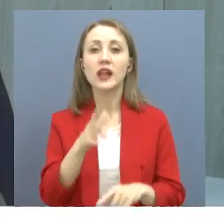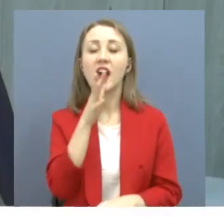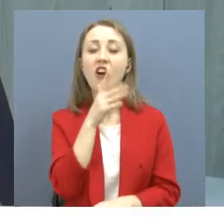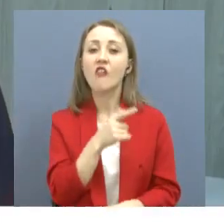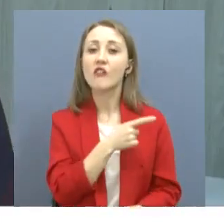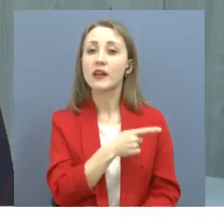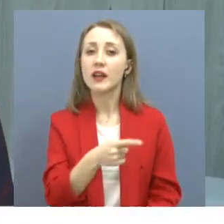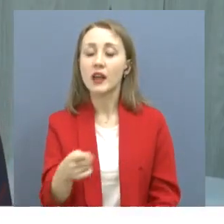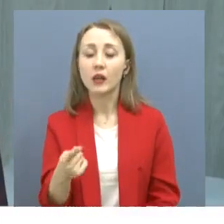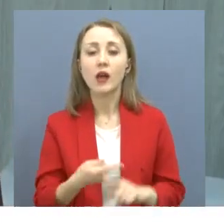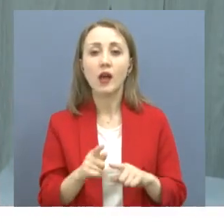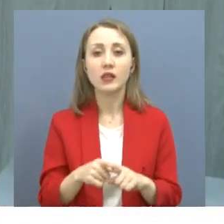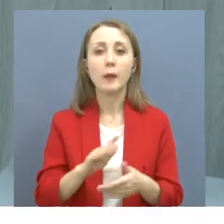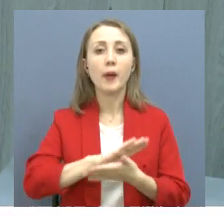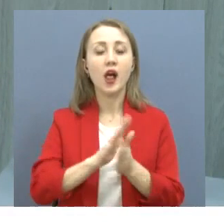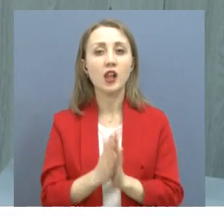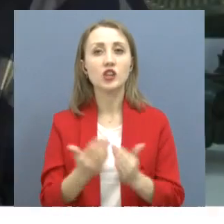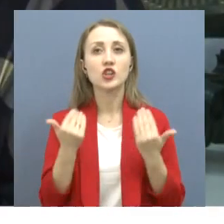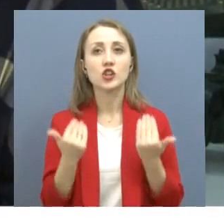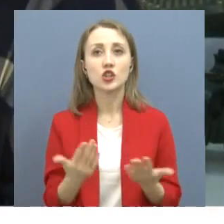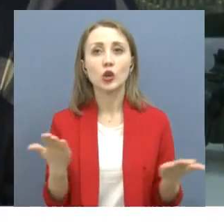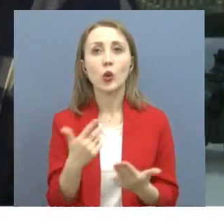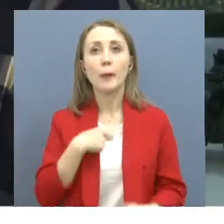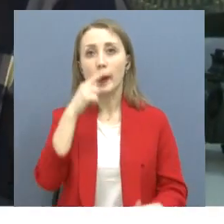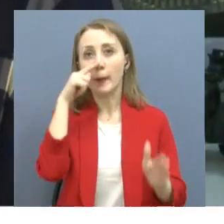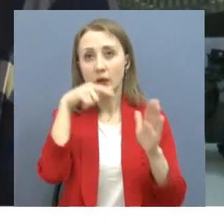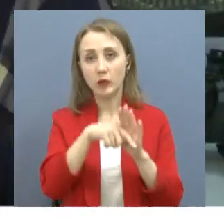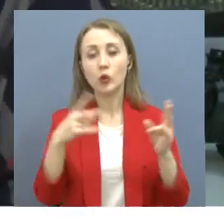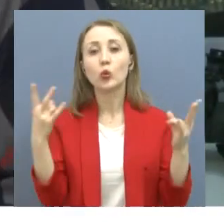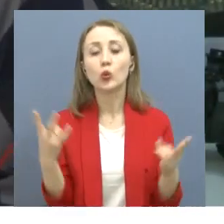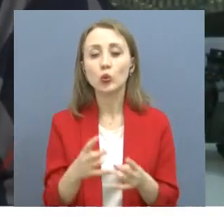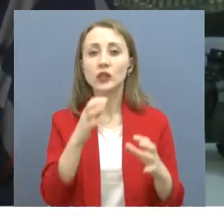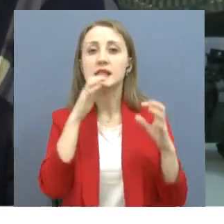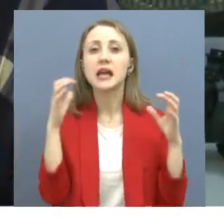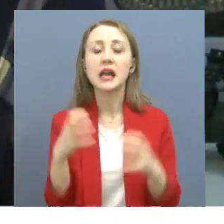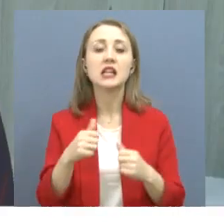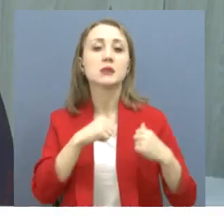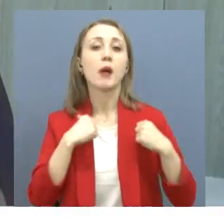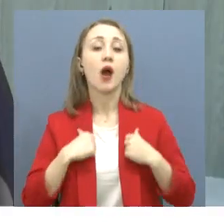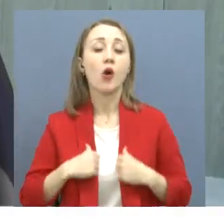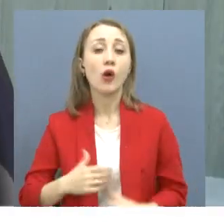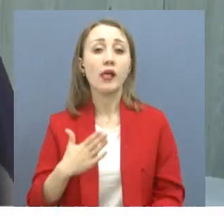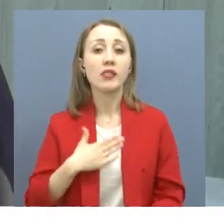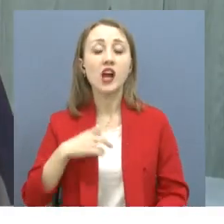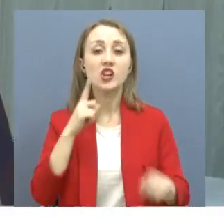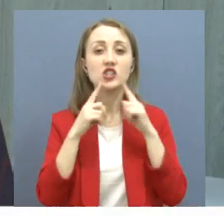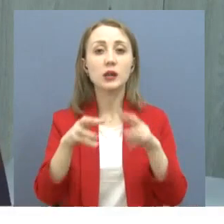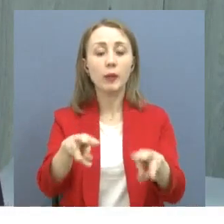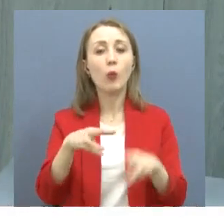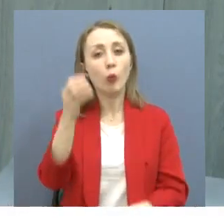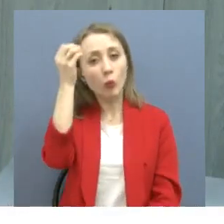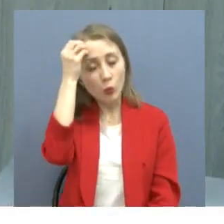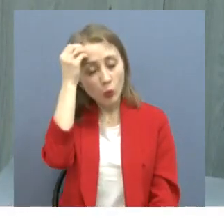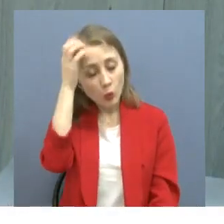С той ситуации, в которой мы сейчас оказались, нужно сохранять спокойствие. Наше правительство, мудрое правительство,